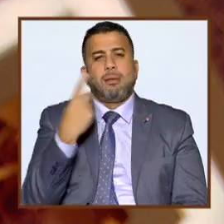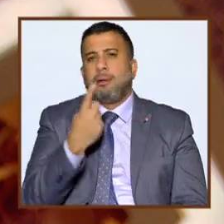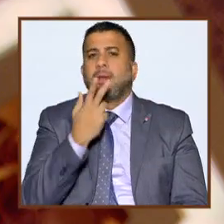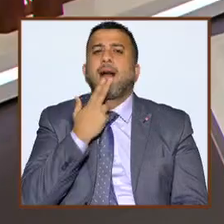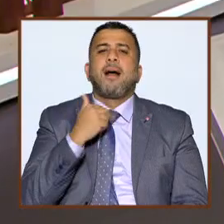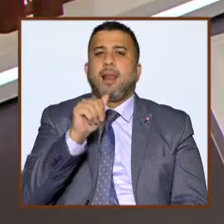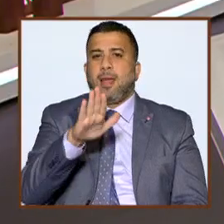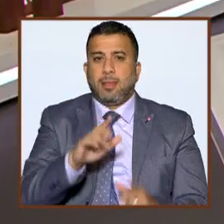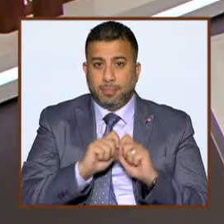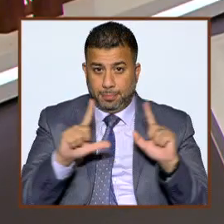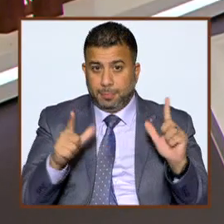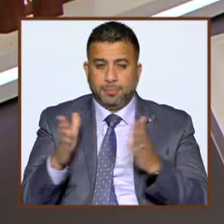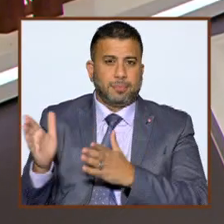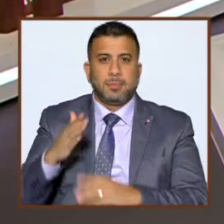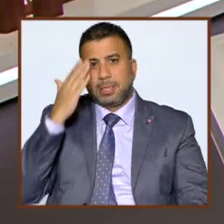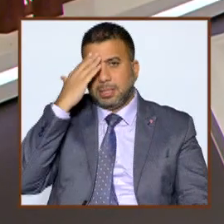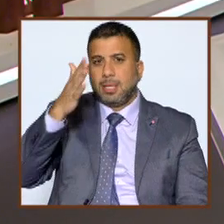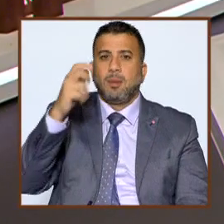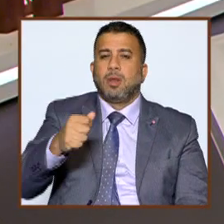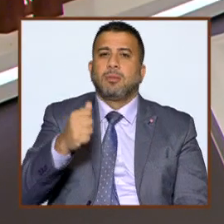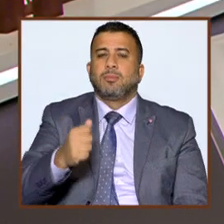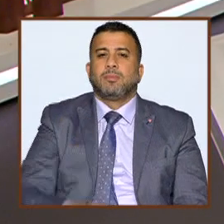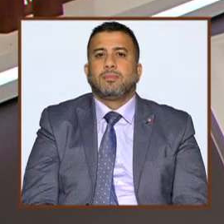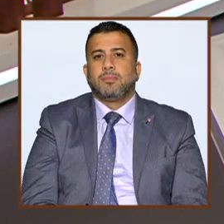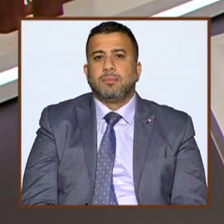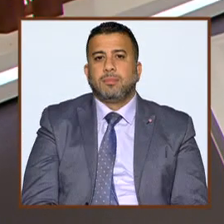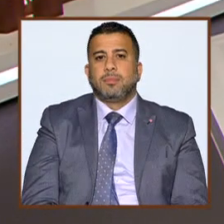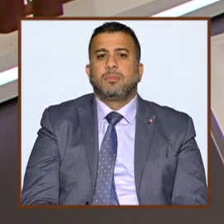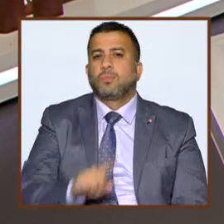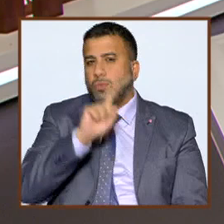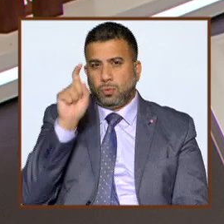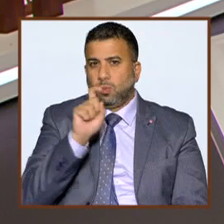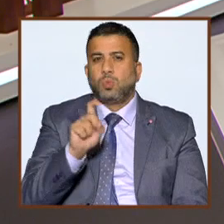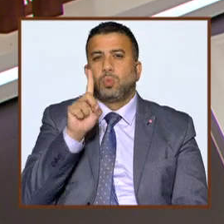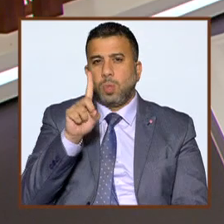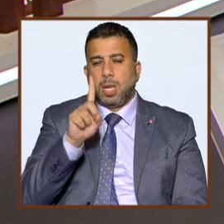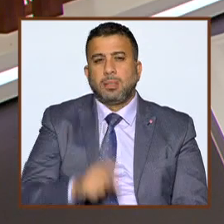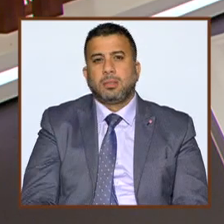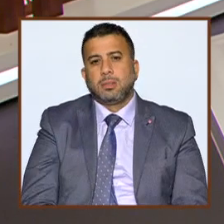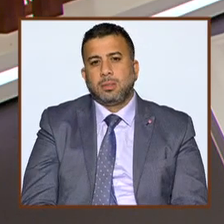حمدة السلام عليكم. عليكم السلام ورحمة الله. عندي سؤال واحد. تفضلي.